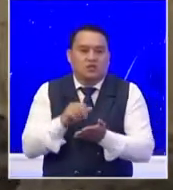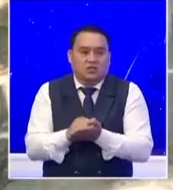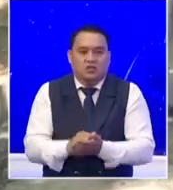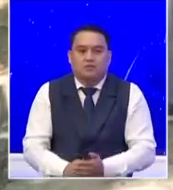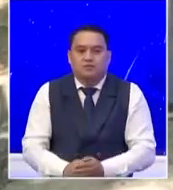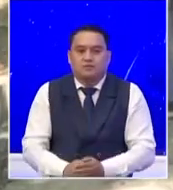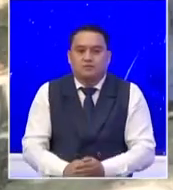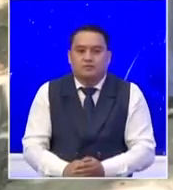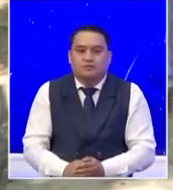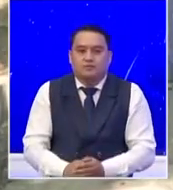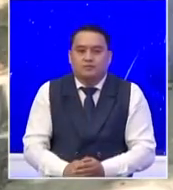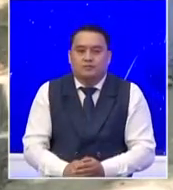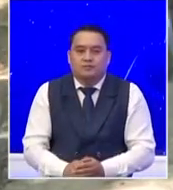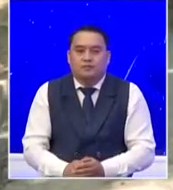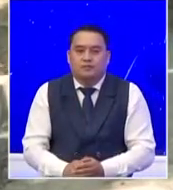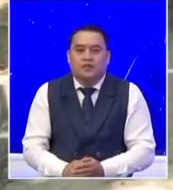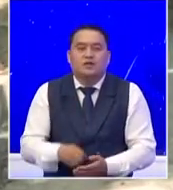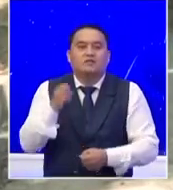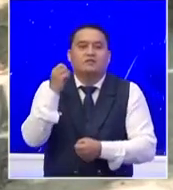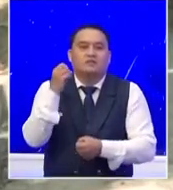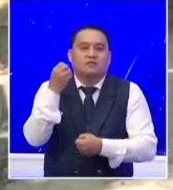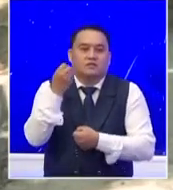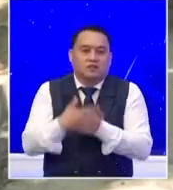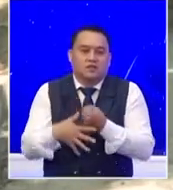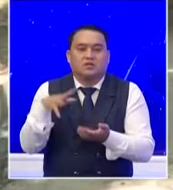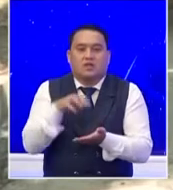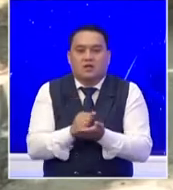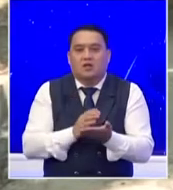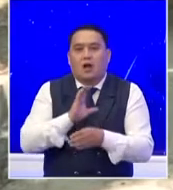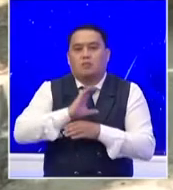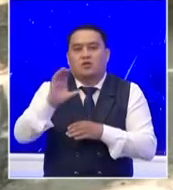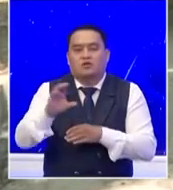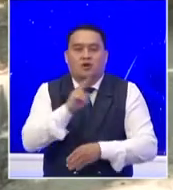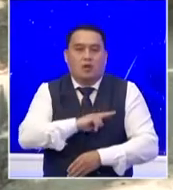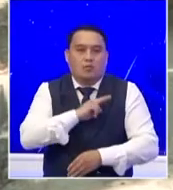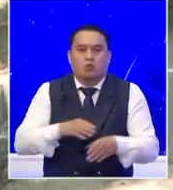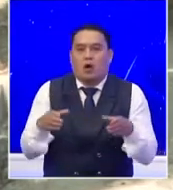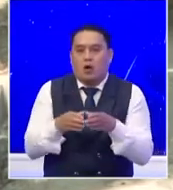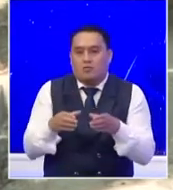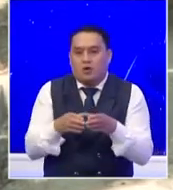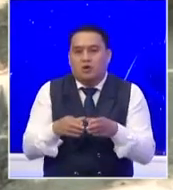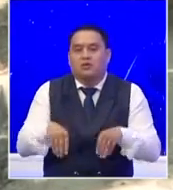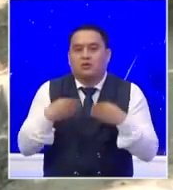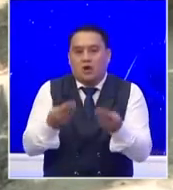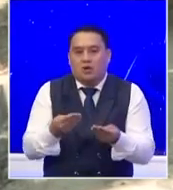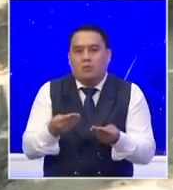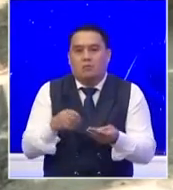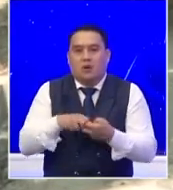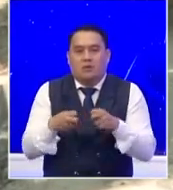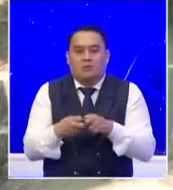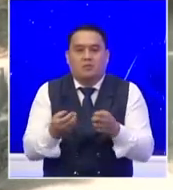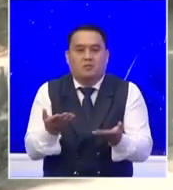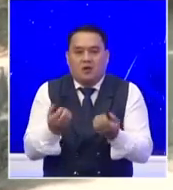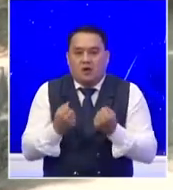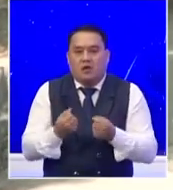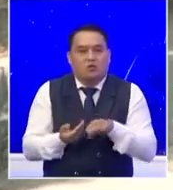занятости». В центре занятости мне дали направление на работу в дорожную компанию. Я пришел, отдал бумагу, и меня без проблем приняли.